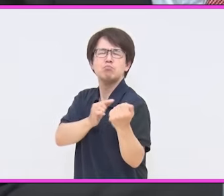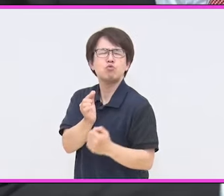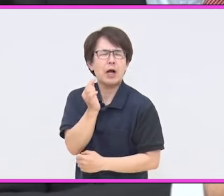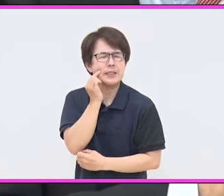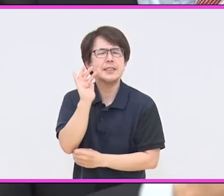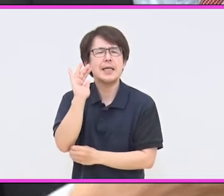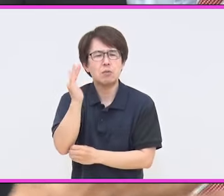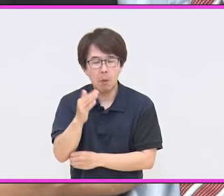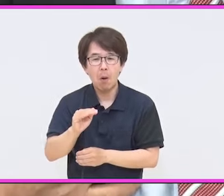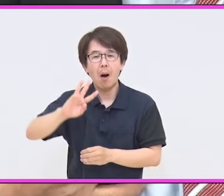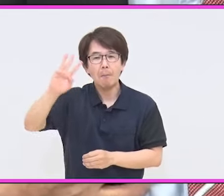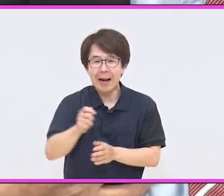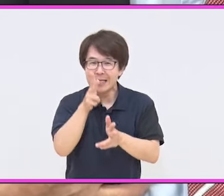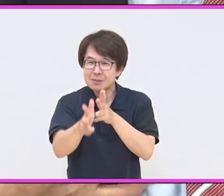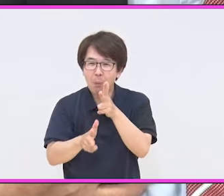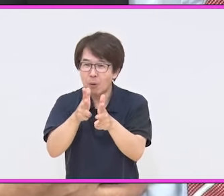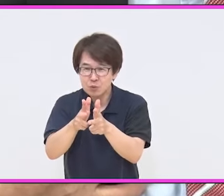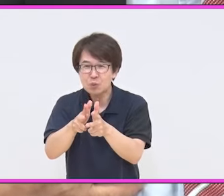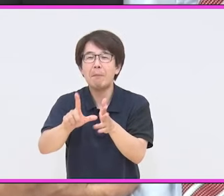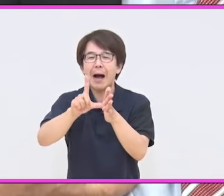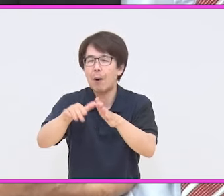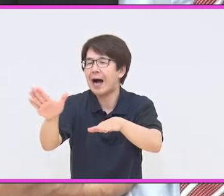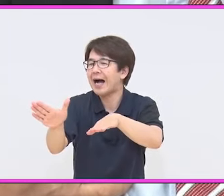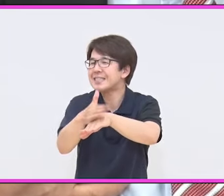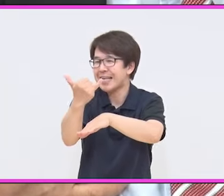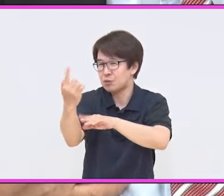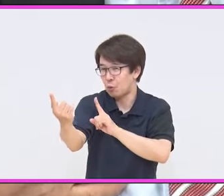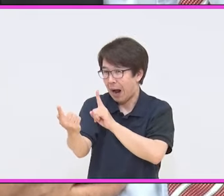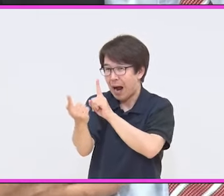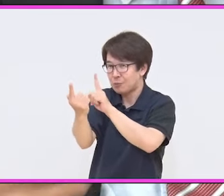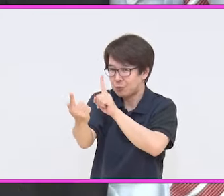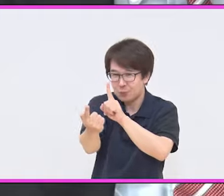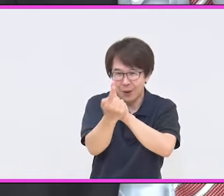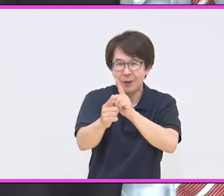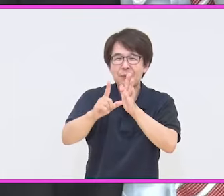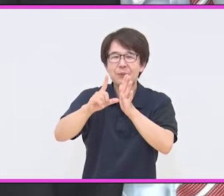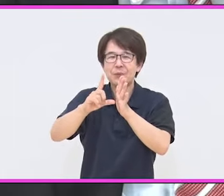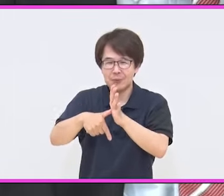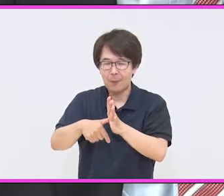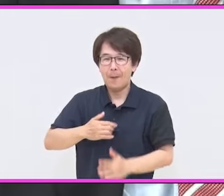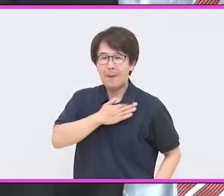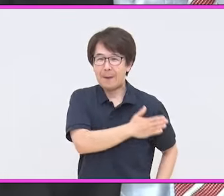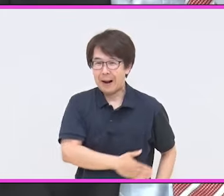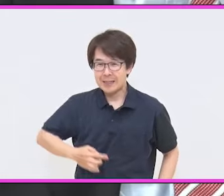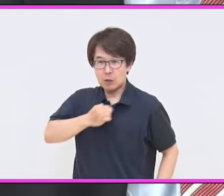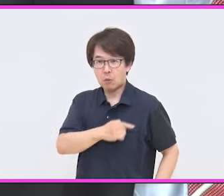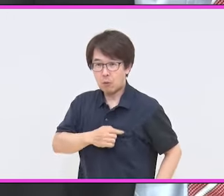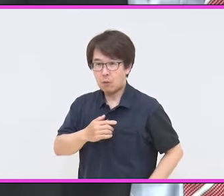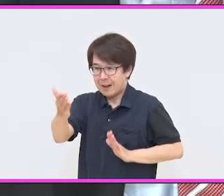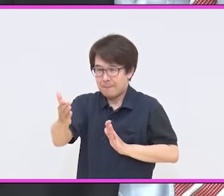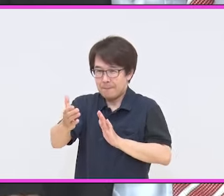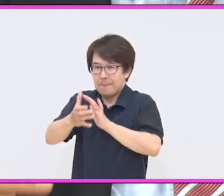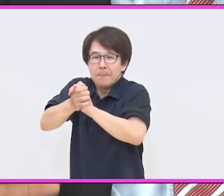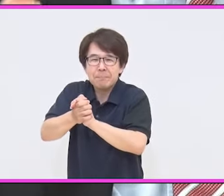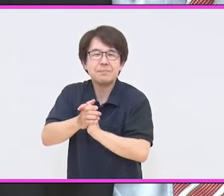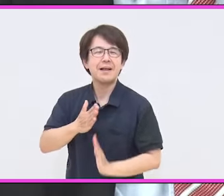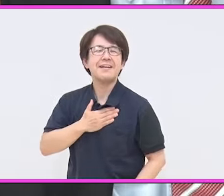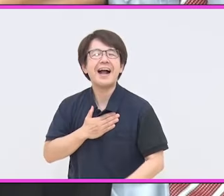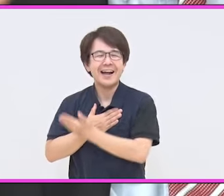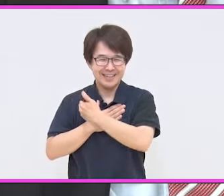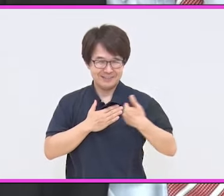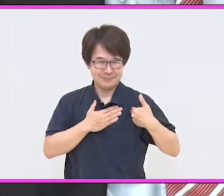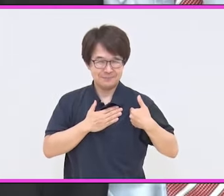じてアスリートに会うとなんとなくすぐこう体と心でできて理解できちゃうってことなんで、ま